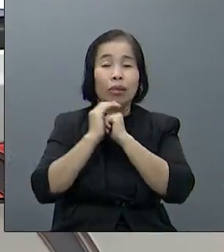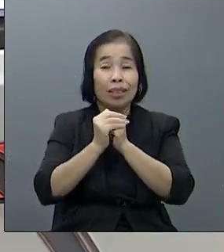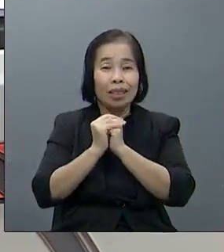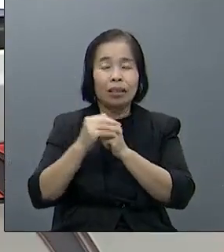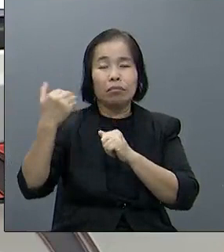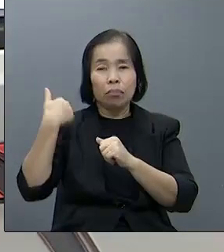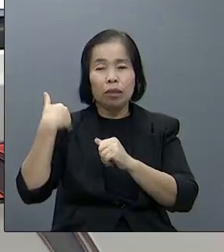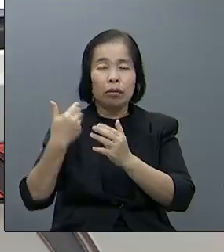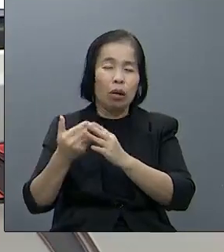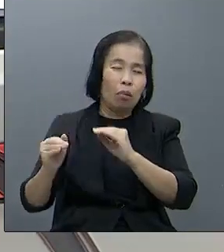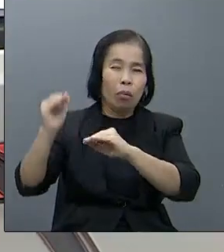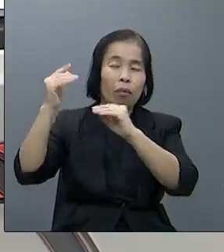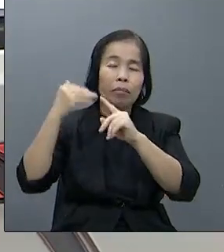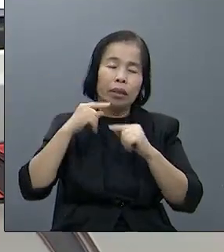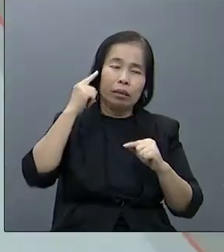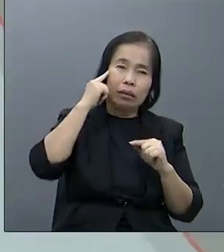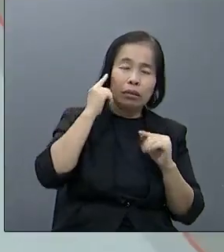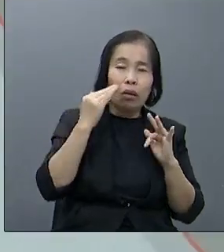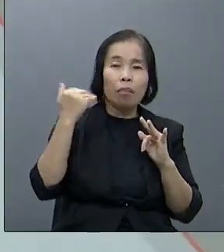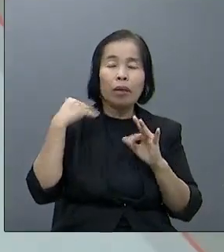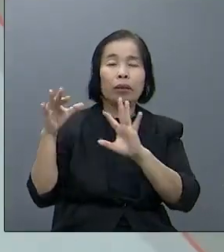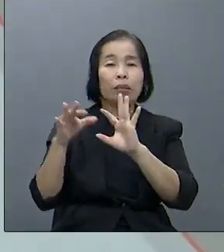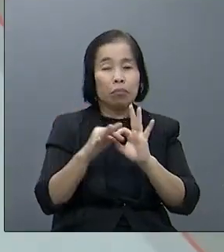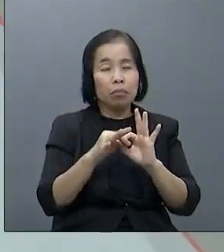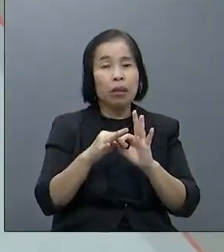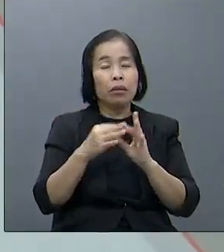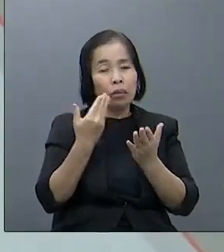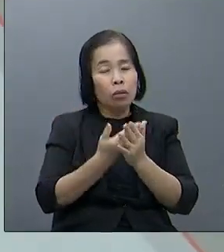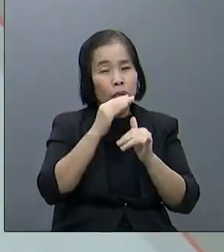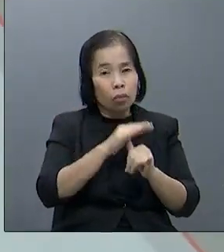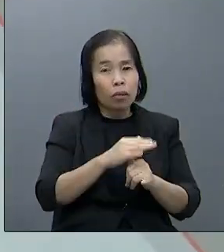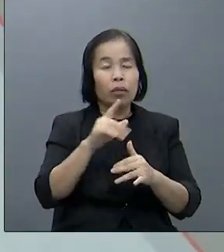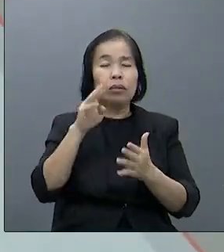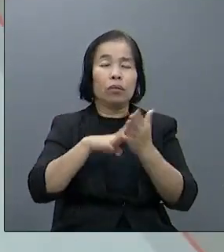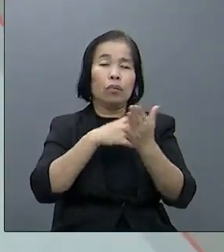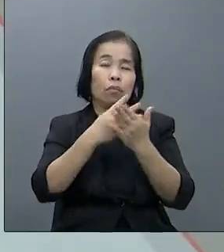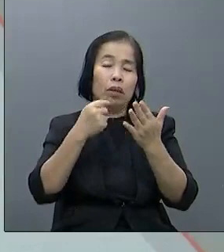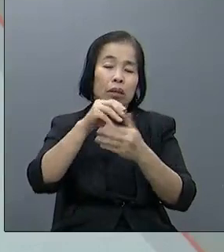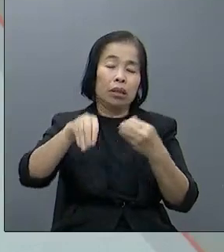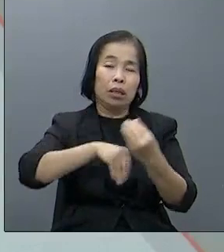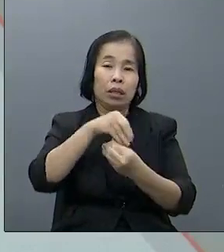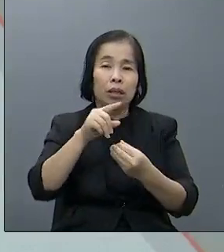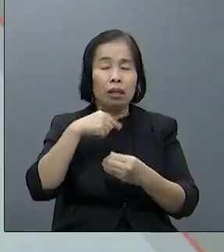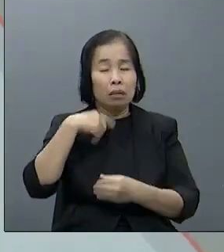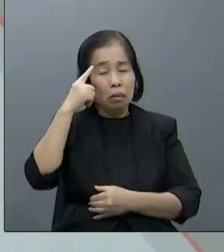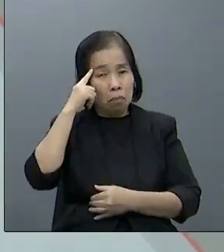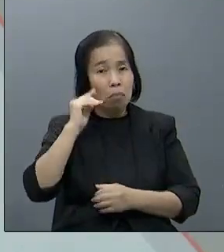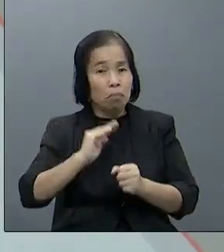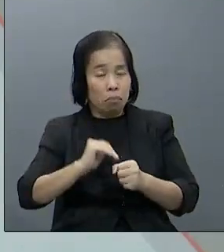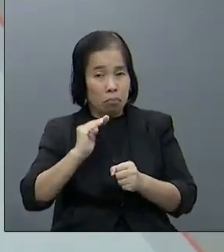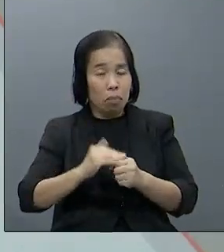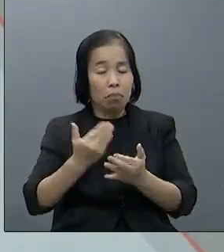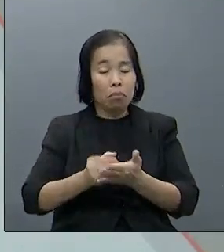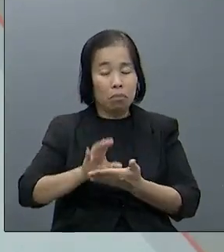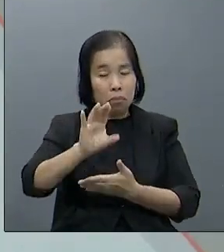โตขึ้นอย่างที่คาดการณ์กันไว้แล้วก็มีปัจจัยเสริมมาจากความกังวลเรื่องนโยบายเศรษฐกิจว่ามันจะคุ้มกับเงินที่ลงทุน